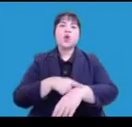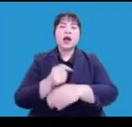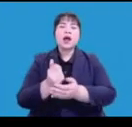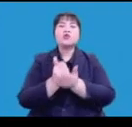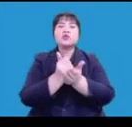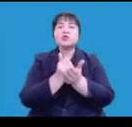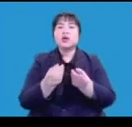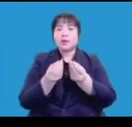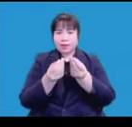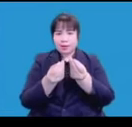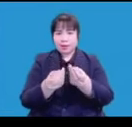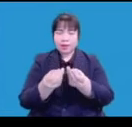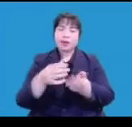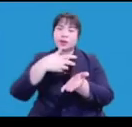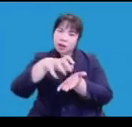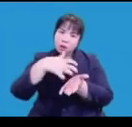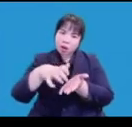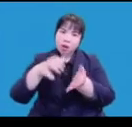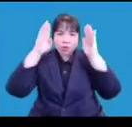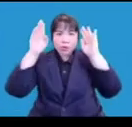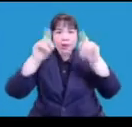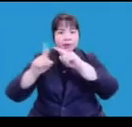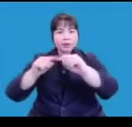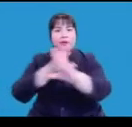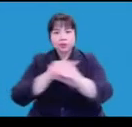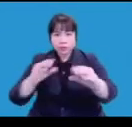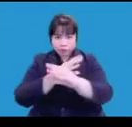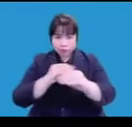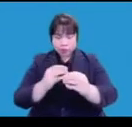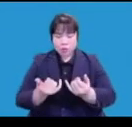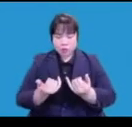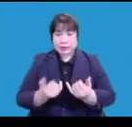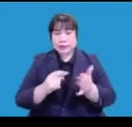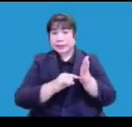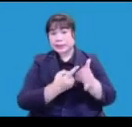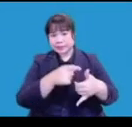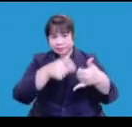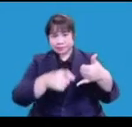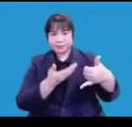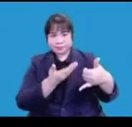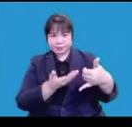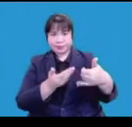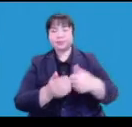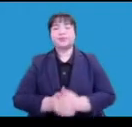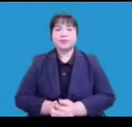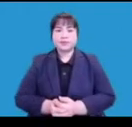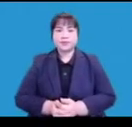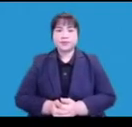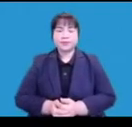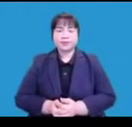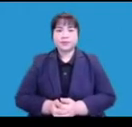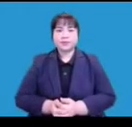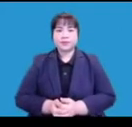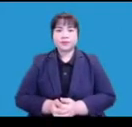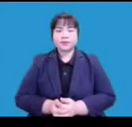ยบรรยายแล้วก็แบ่งปันประสบการณ์นะครับผมจะขออนุญาตเริ่มจากท่านแรกนะครับที่มาจากห